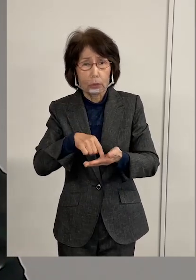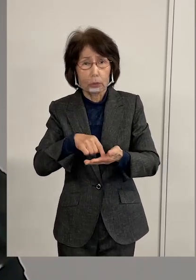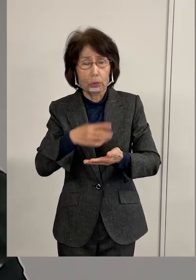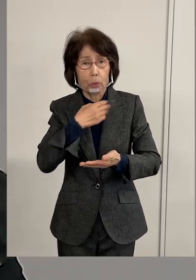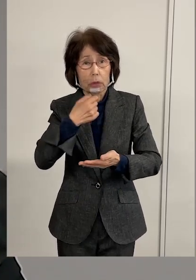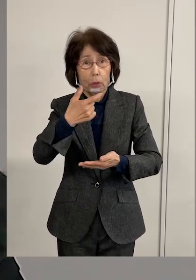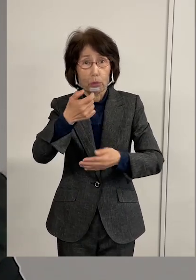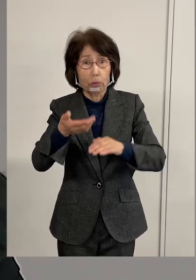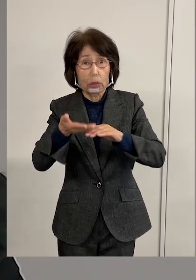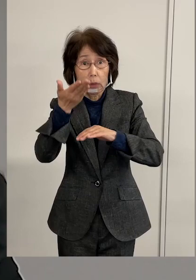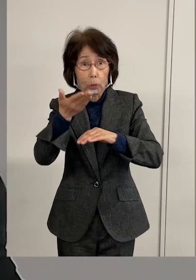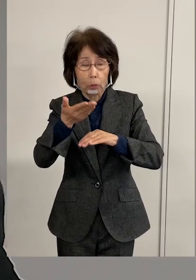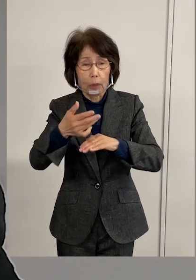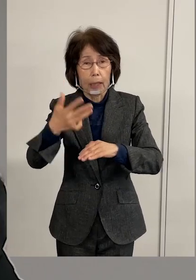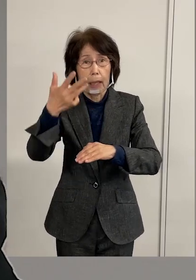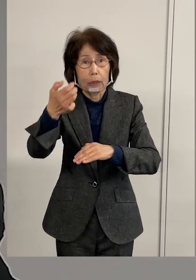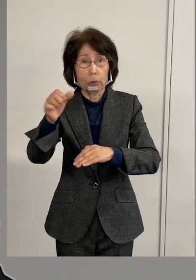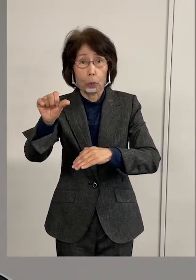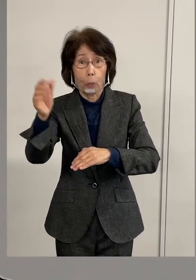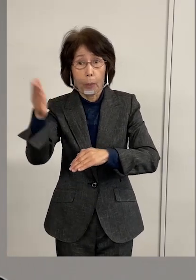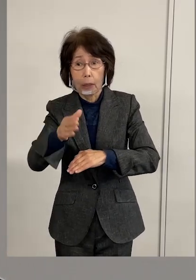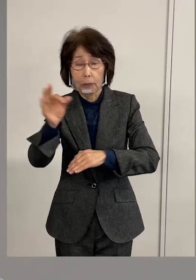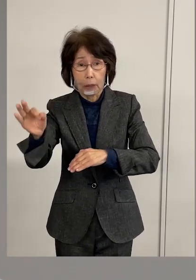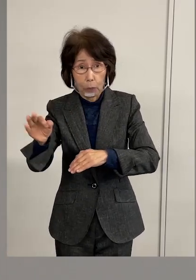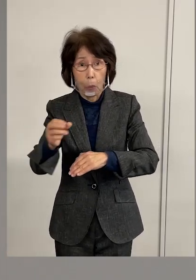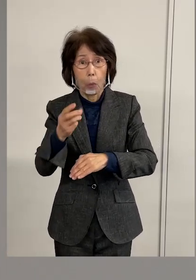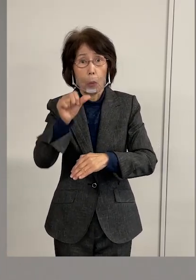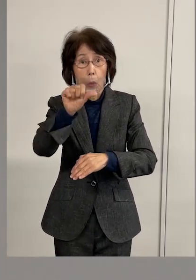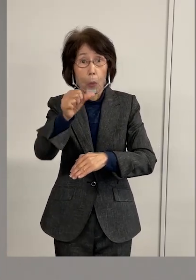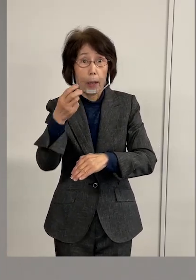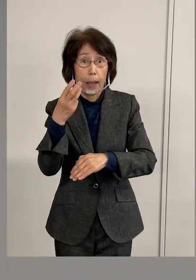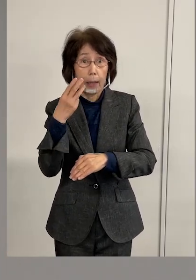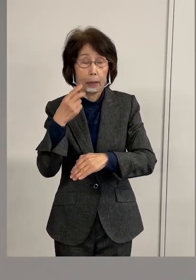86%、5回目接種を済ましてますので、これ、多分、